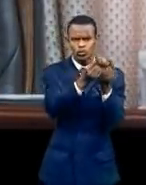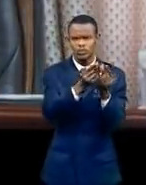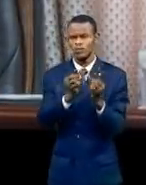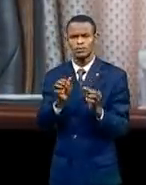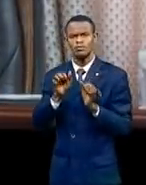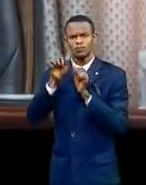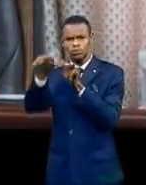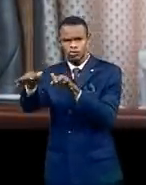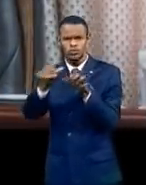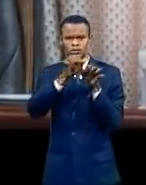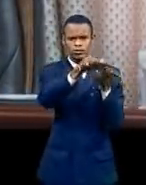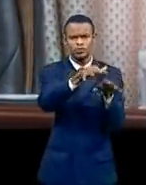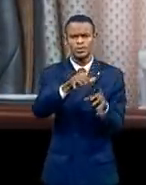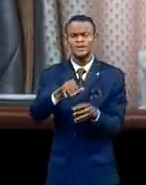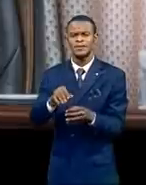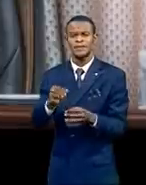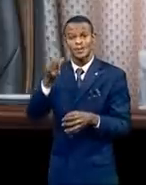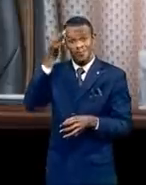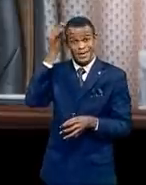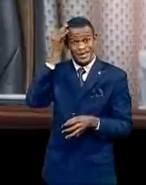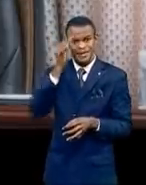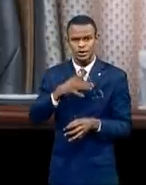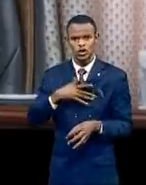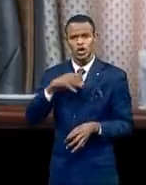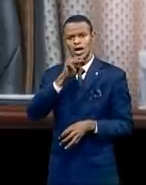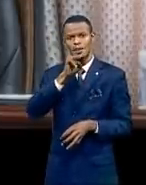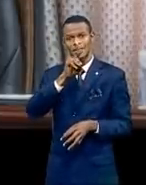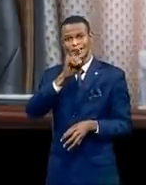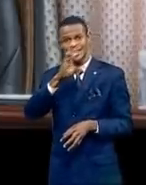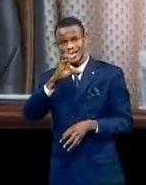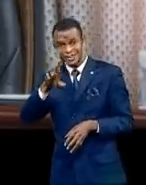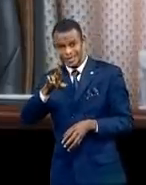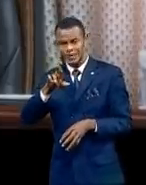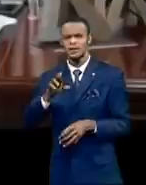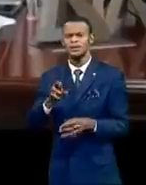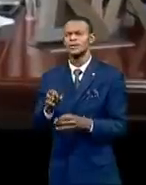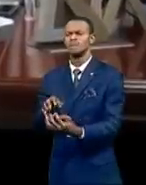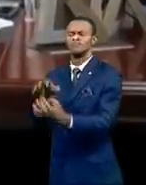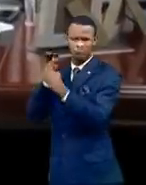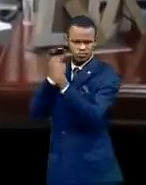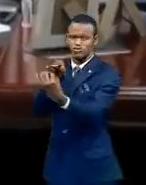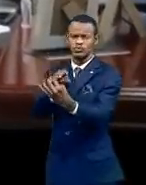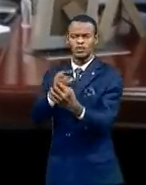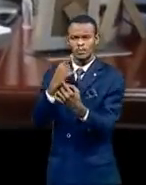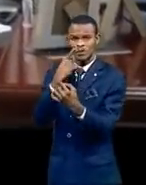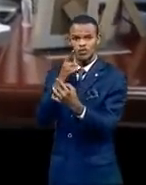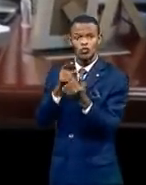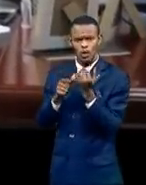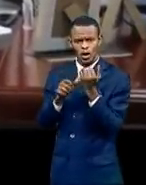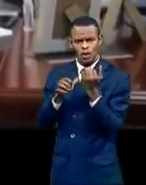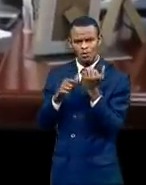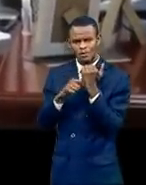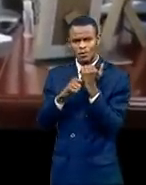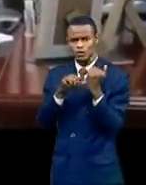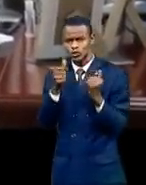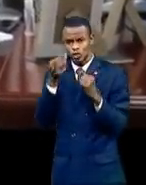Une autre reddition de 15 miliciens NDCR de Guidon avec leurs armes et munitions a été signalée et d'autres sont